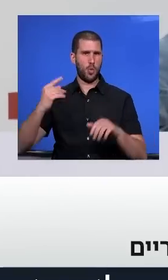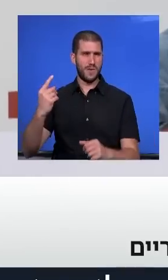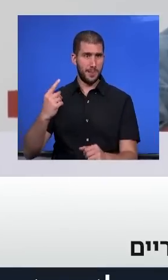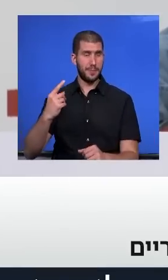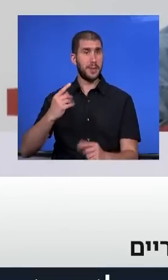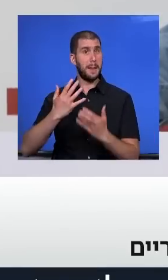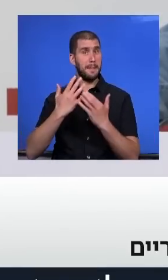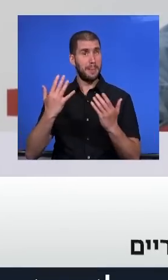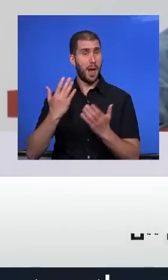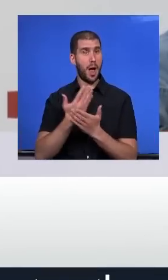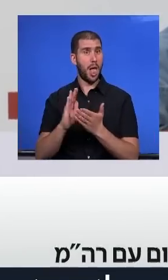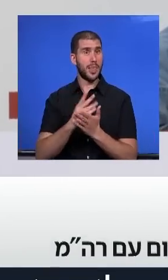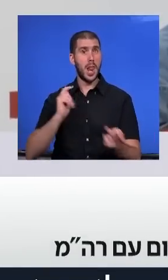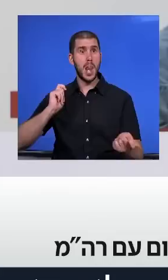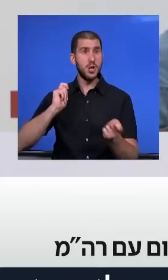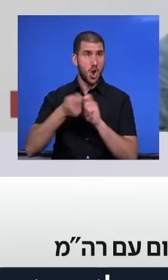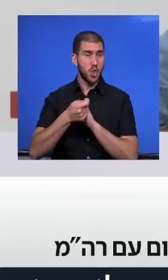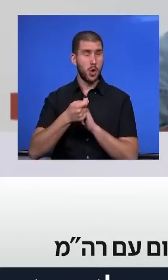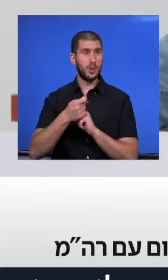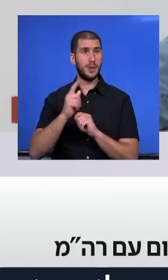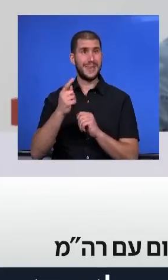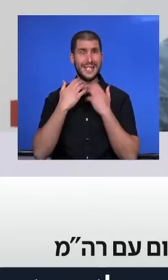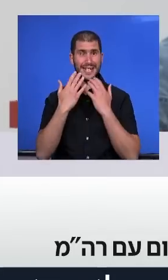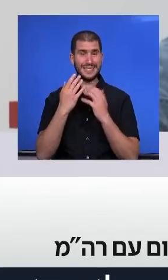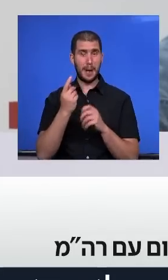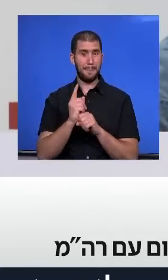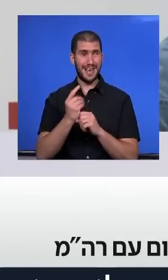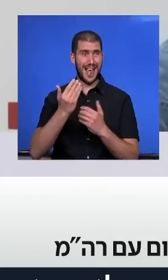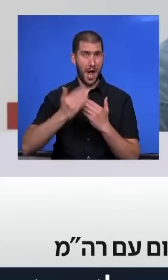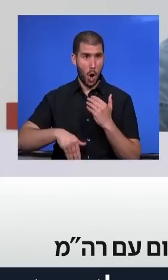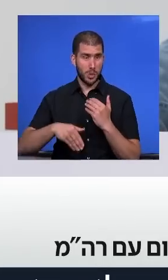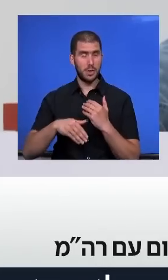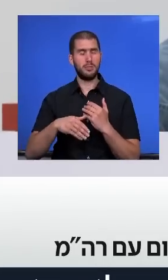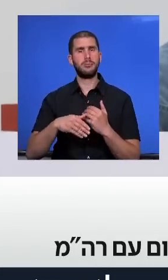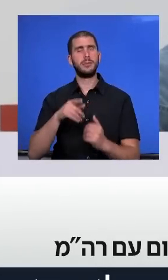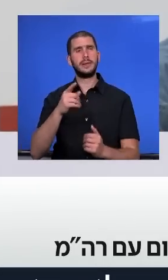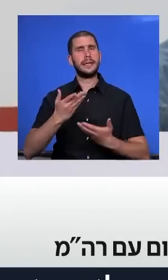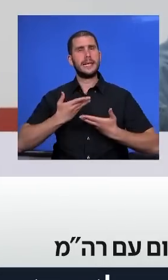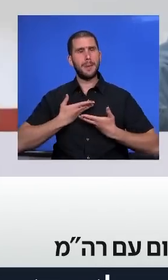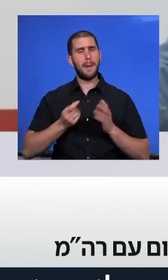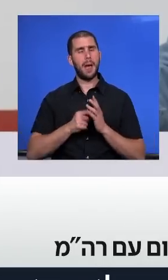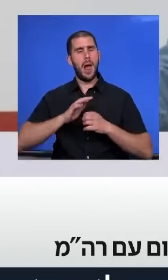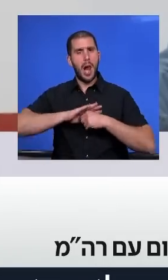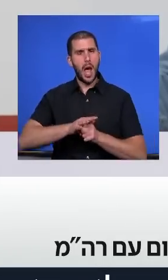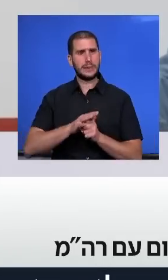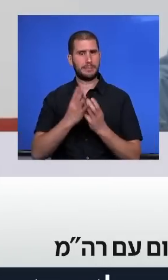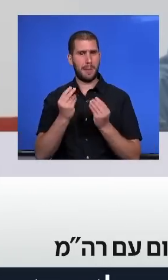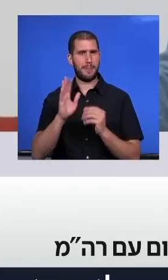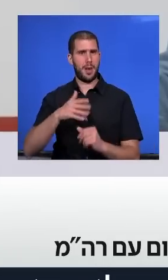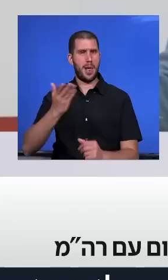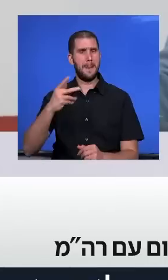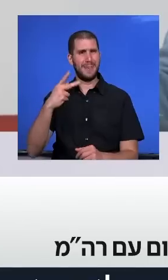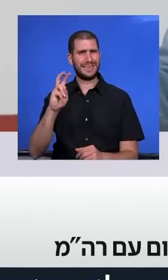ומסתבר שההחלטה לשנות ככה את הגרסה ברגע האחרון התקבלה בעקבות לחצים רבים שהופעלו על פנחס